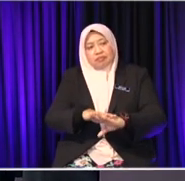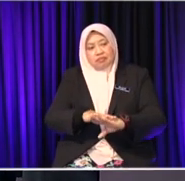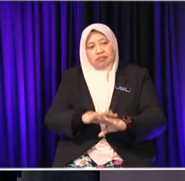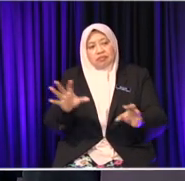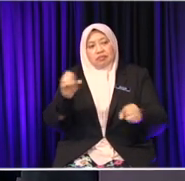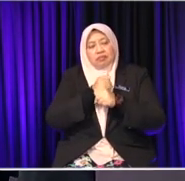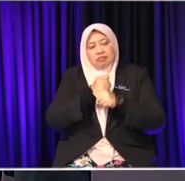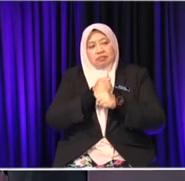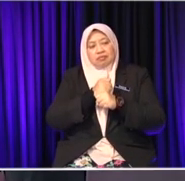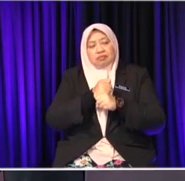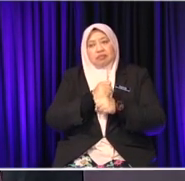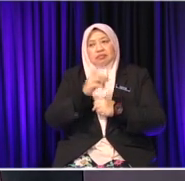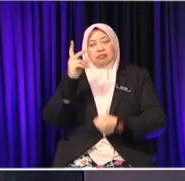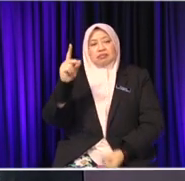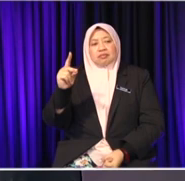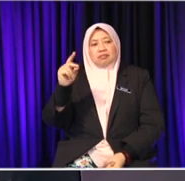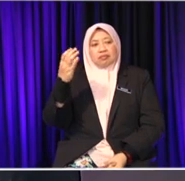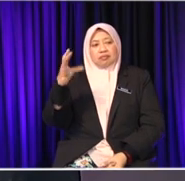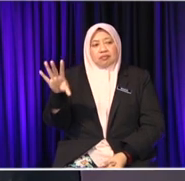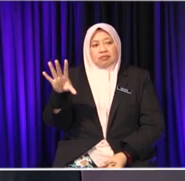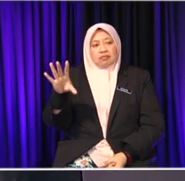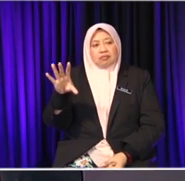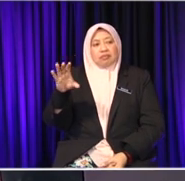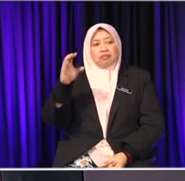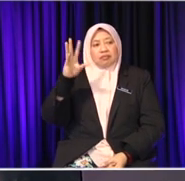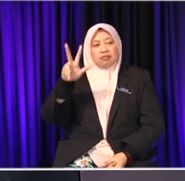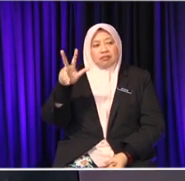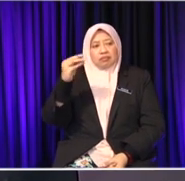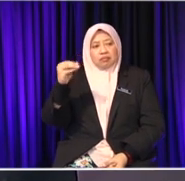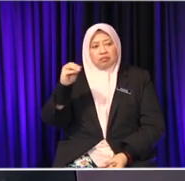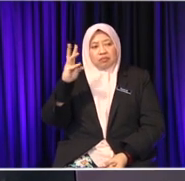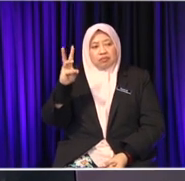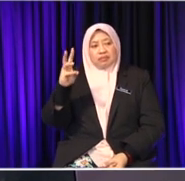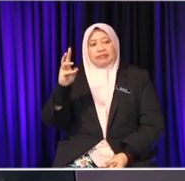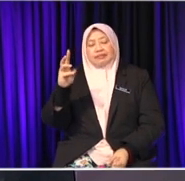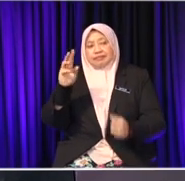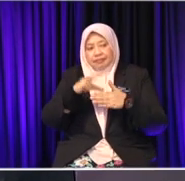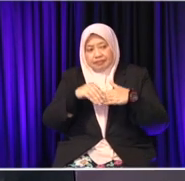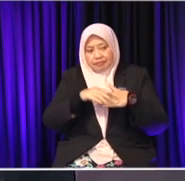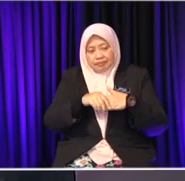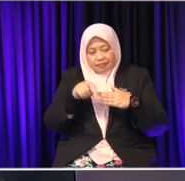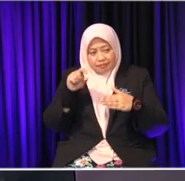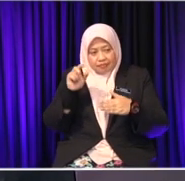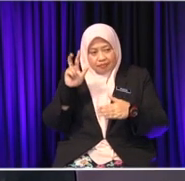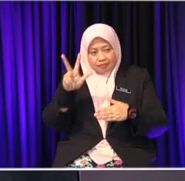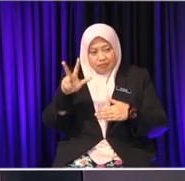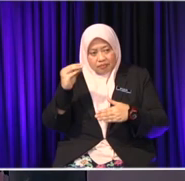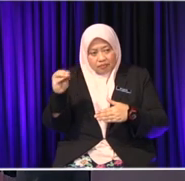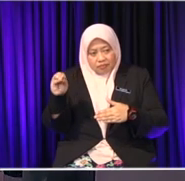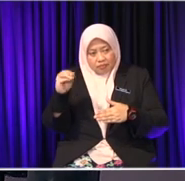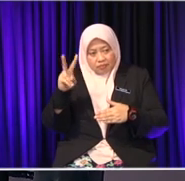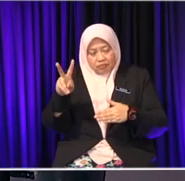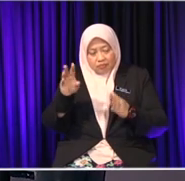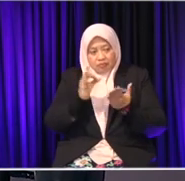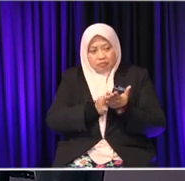Oke jadi kita beli komprehensif perlu membayar sebanyak 1.19